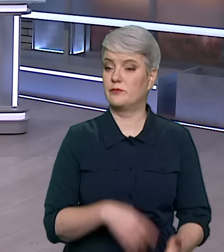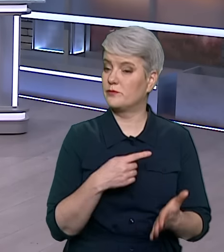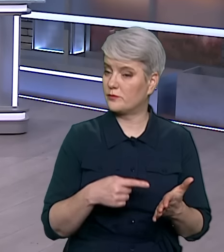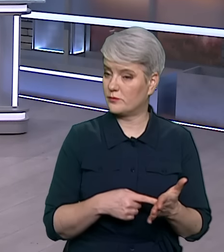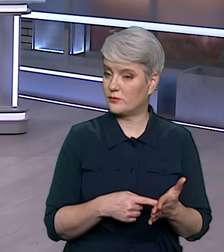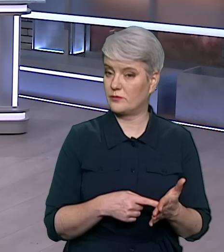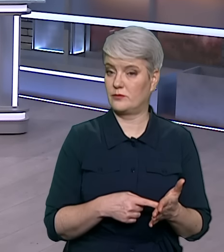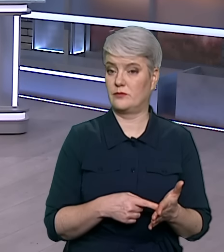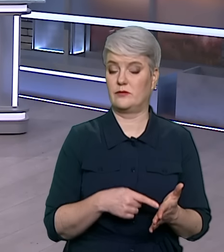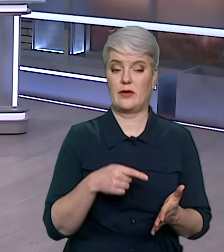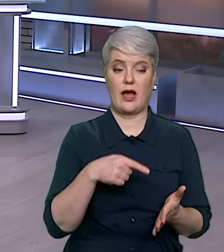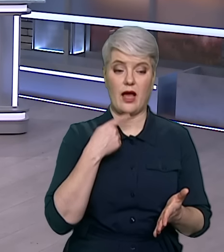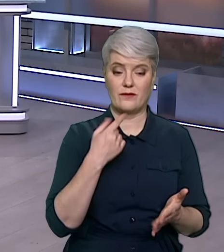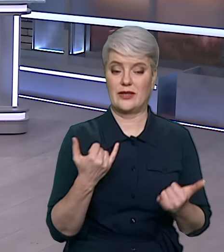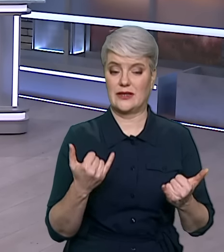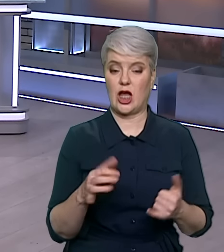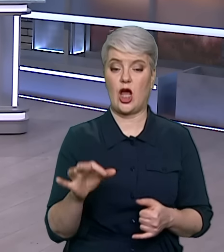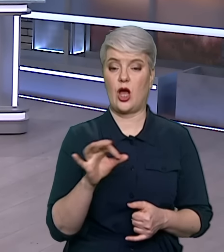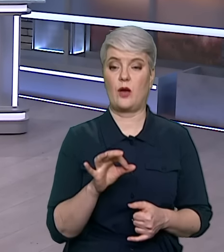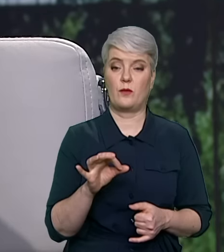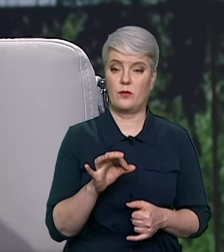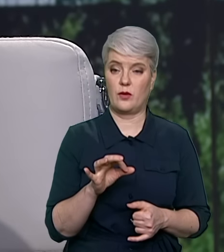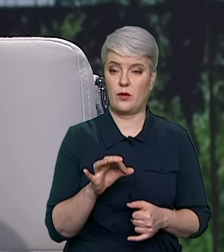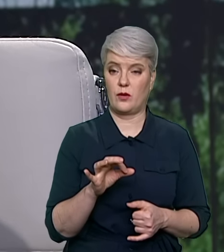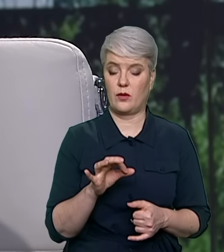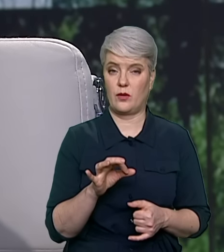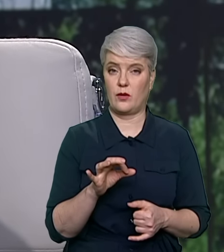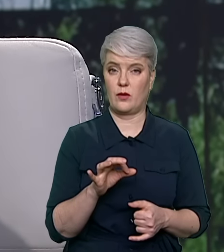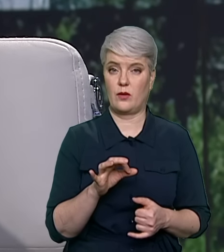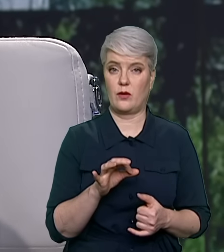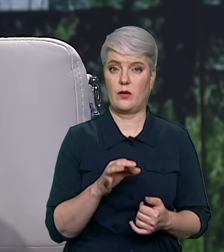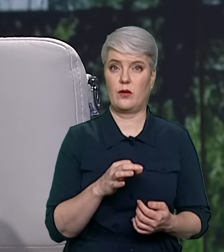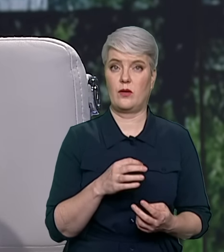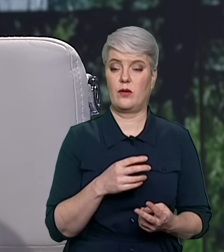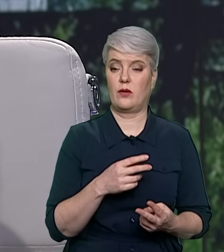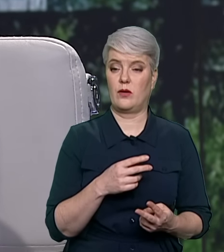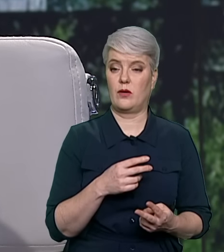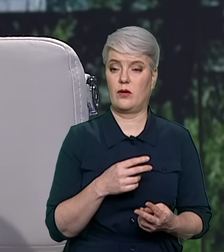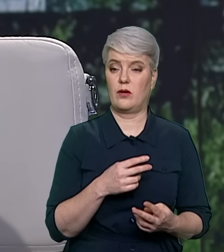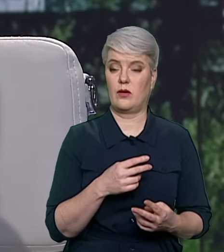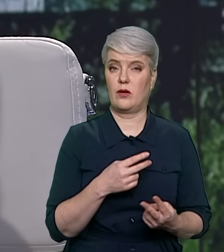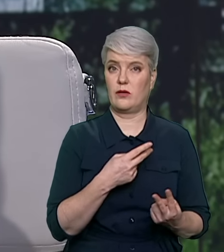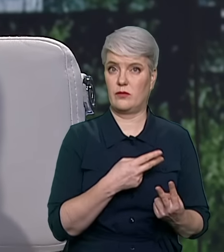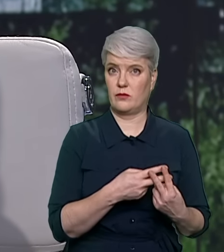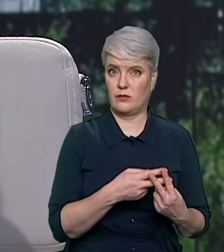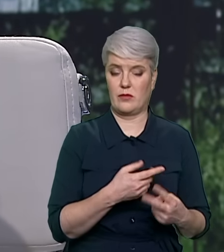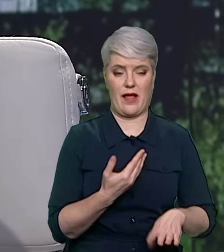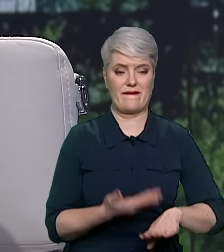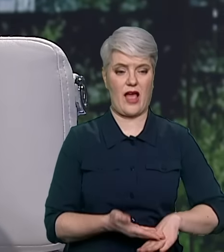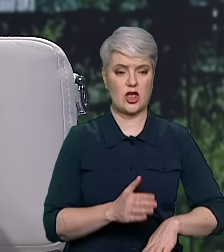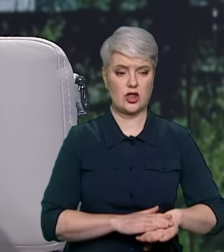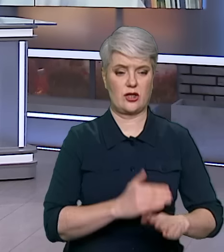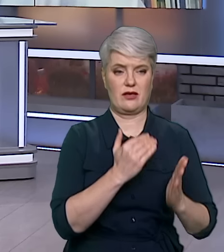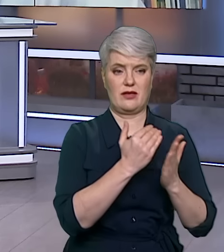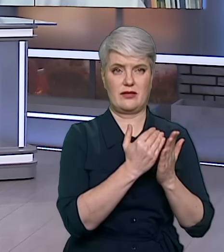статті, наприклад, ну, якщо ми говоримо зараз про Торію, які важкі статті, за люди, які їх мають, за які засуджені за